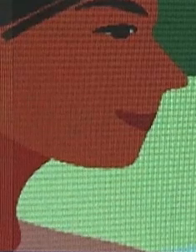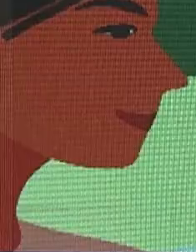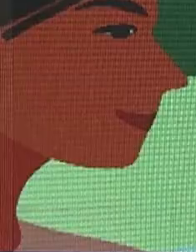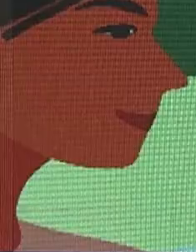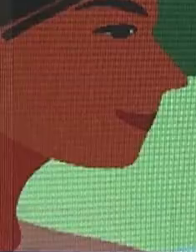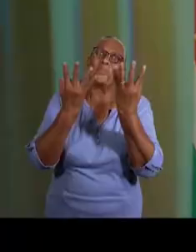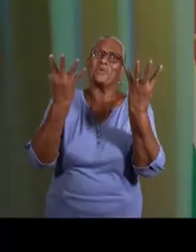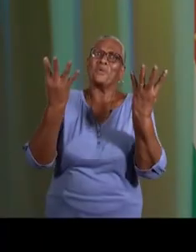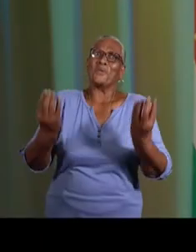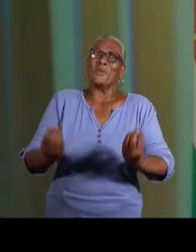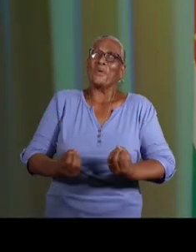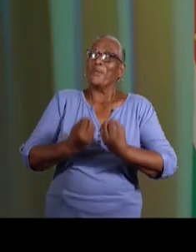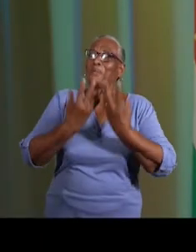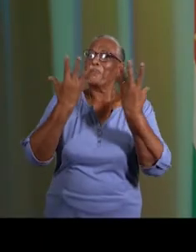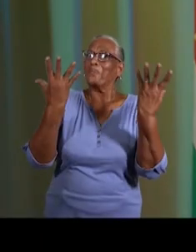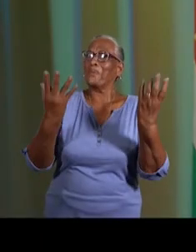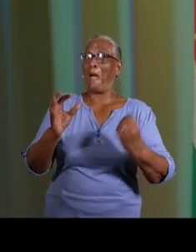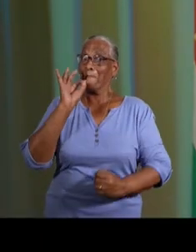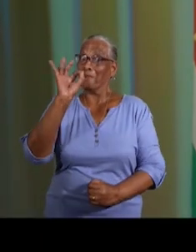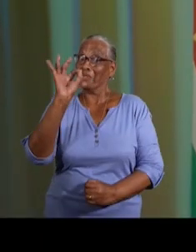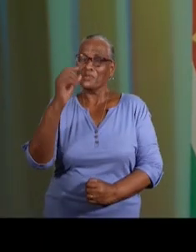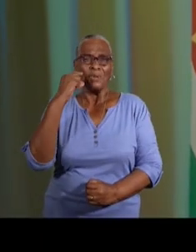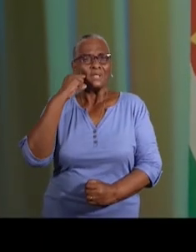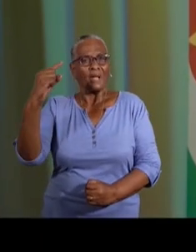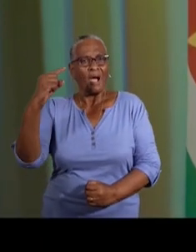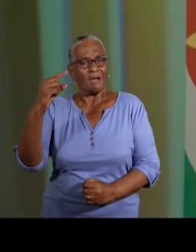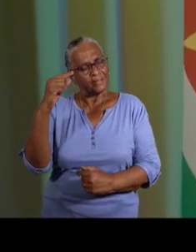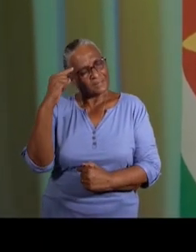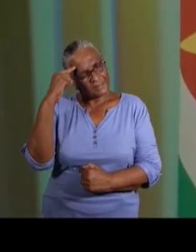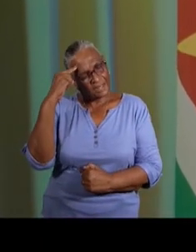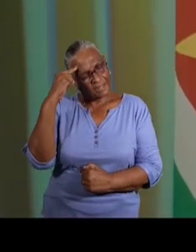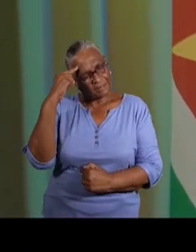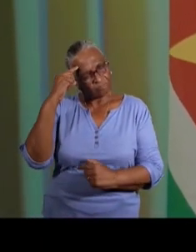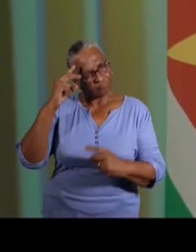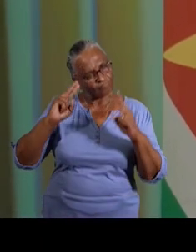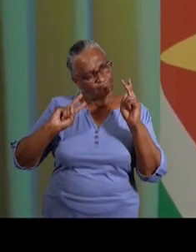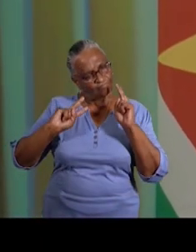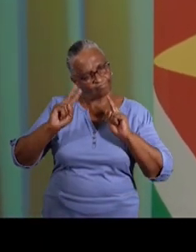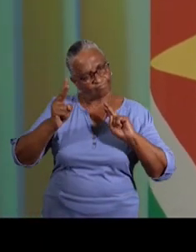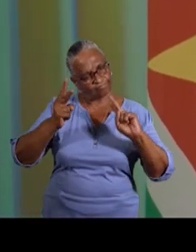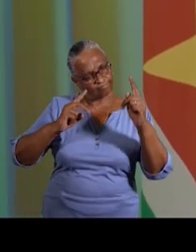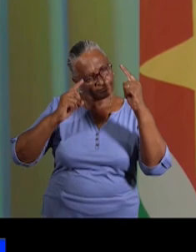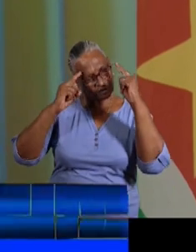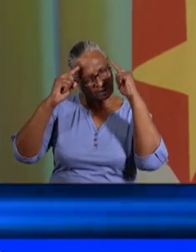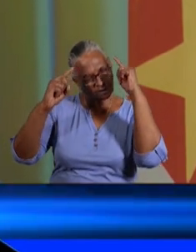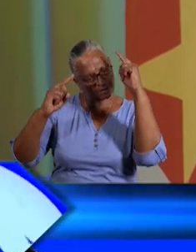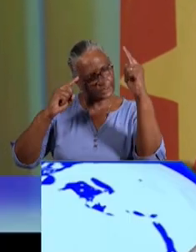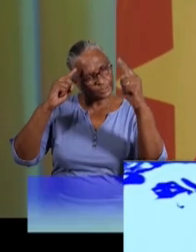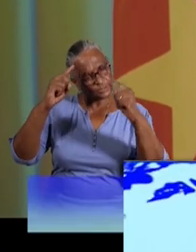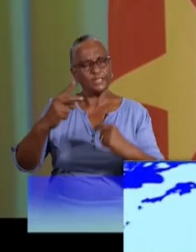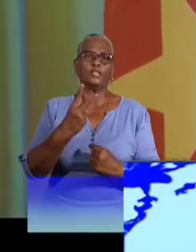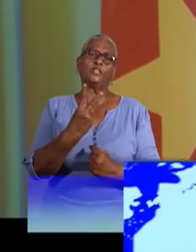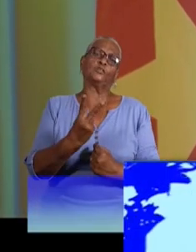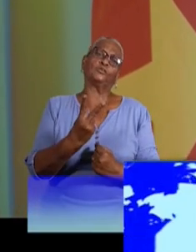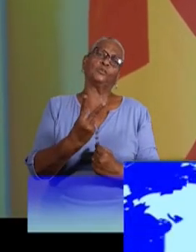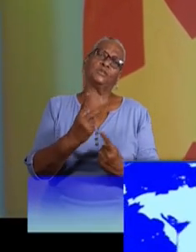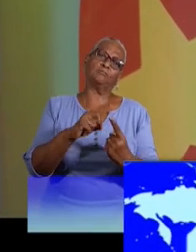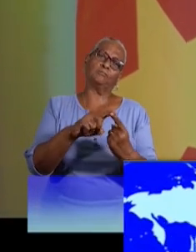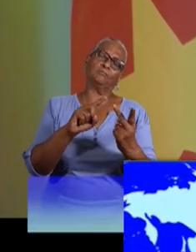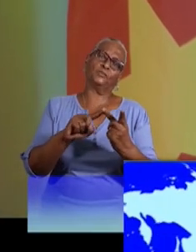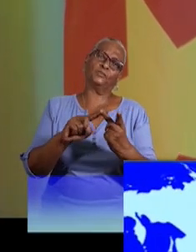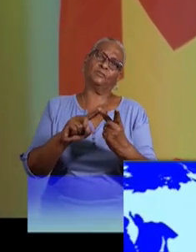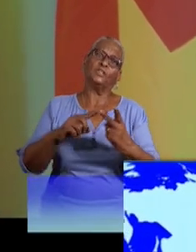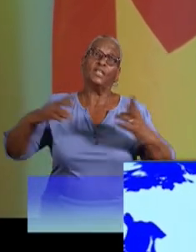Santokki-Sinashiri. Neem op deze bijzondere dag even de tijd om te reflecteren op deze